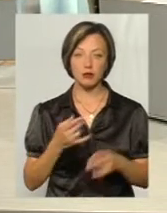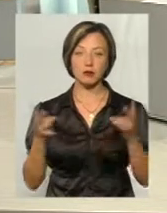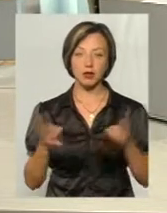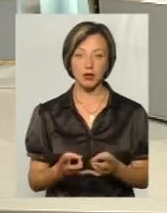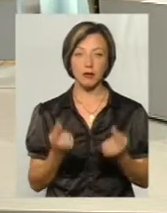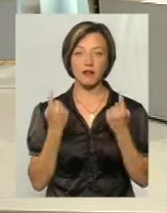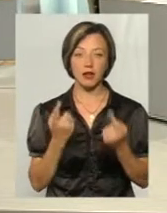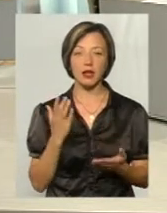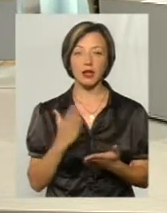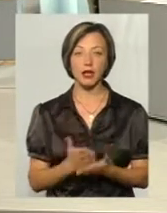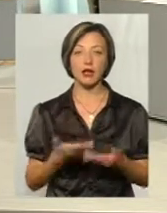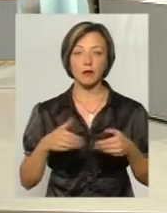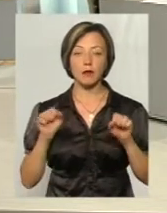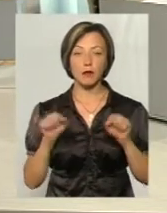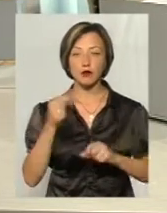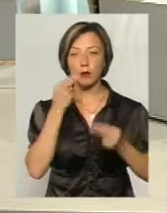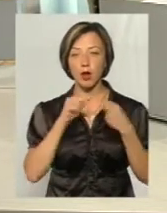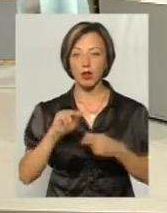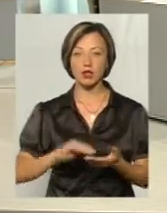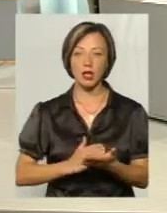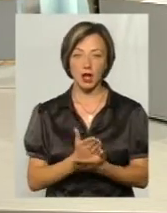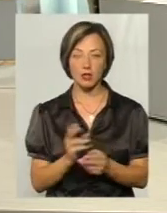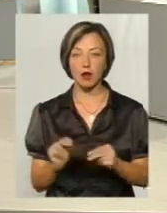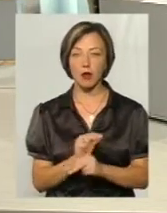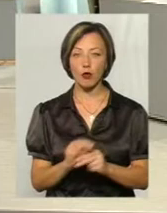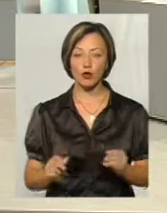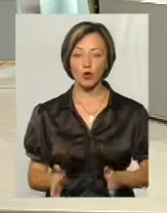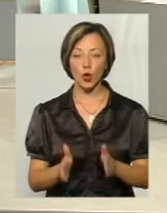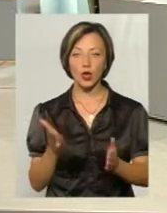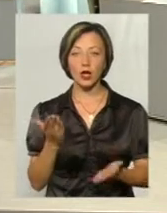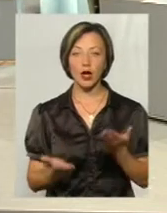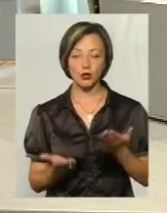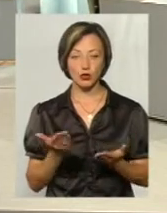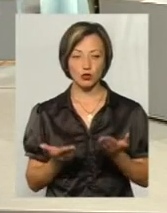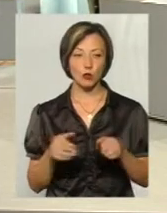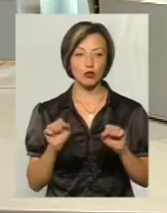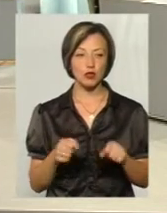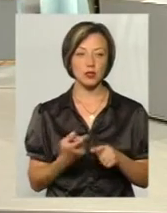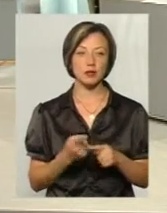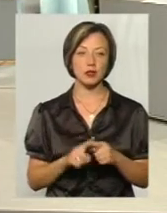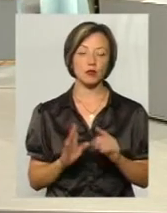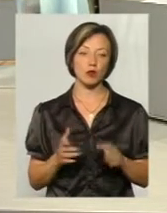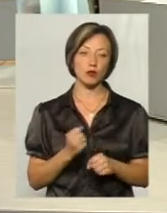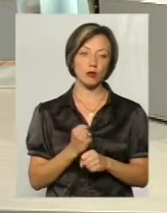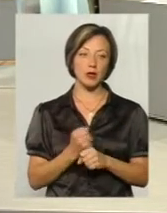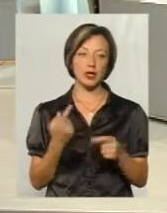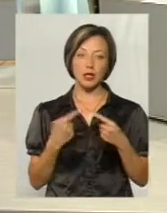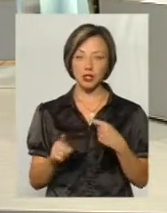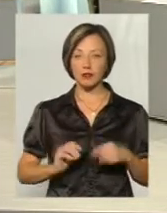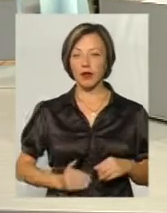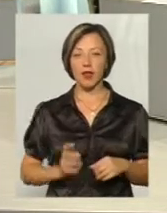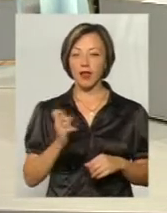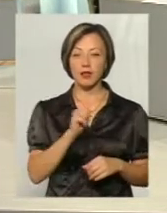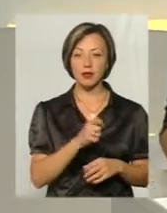є дуже велика, і ми можемо покращити якість ремонту доріг, якщо, можливо, це будуть робити інші фірми, не ті,